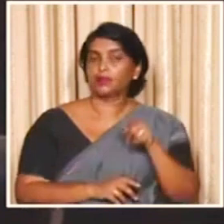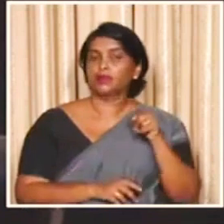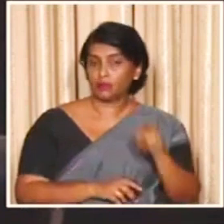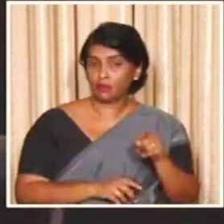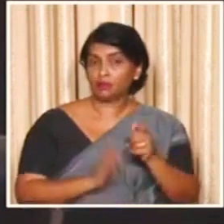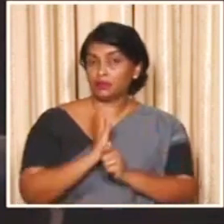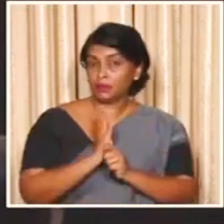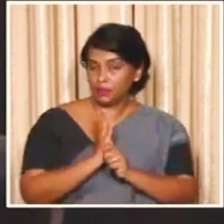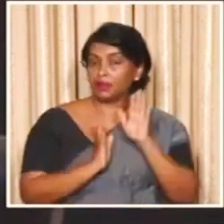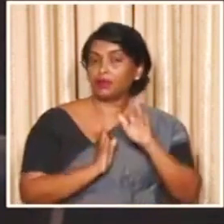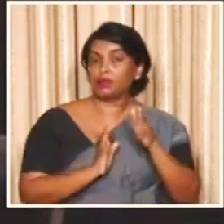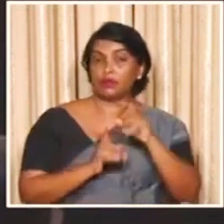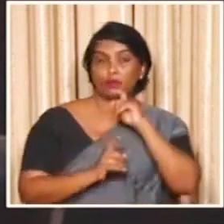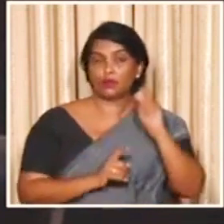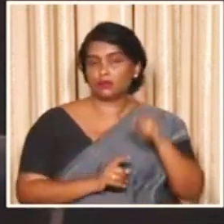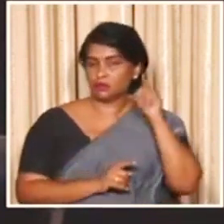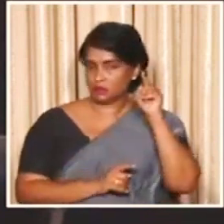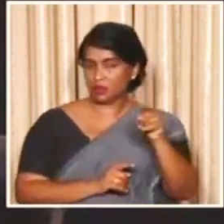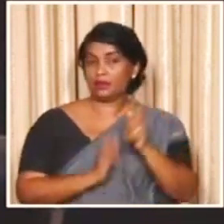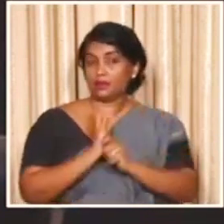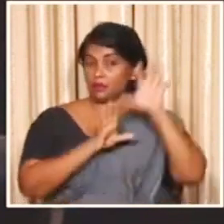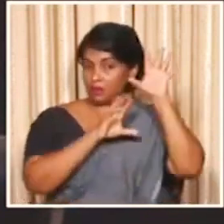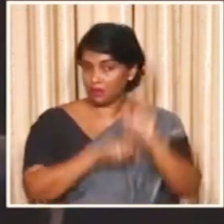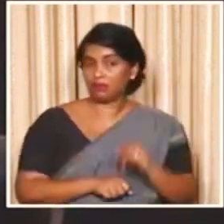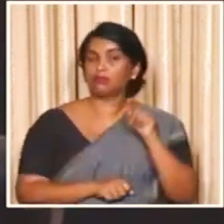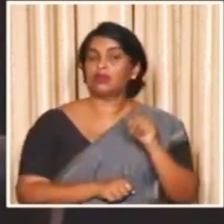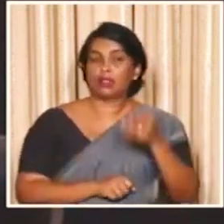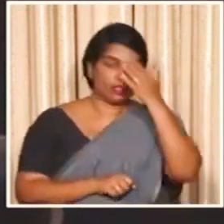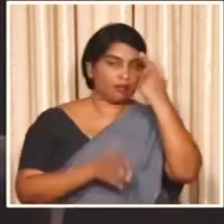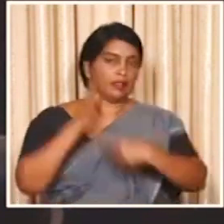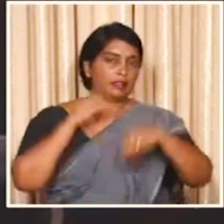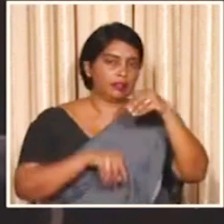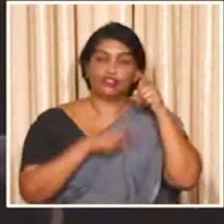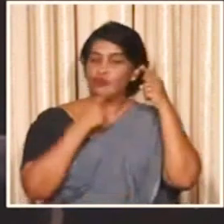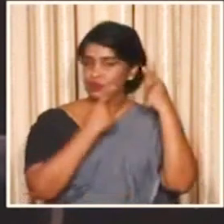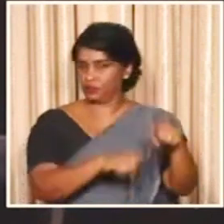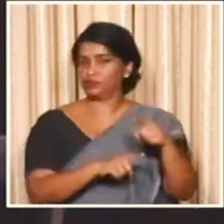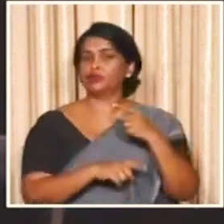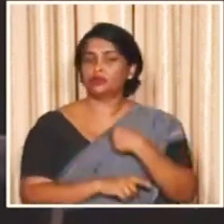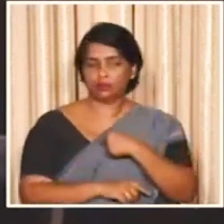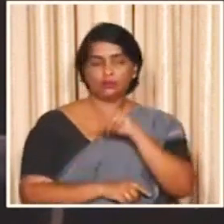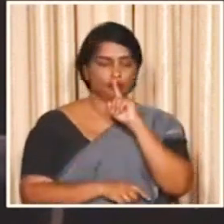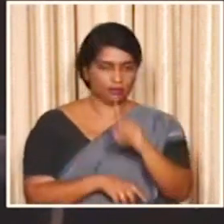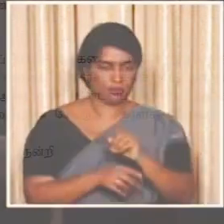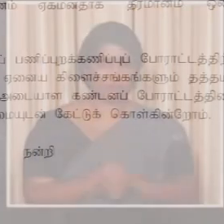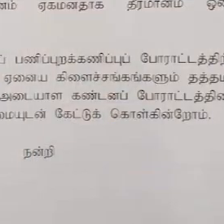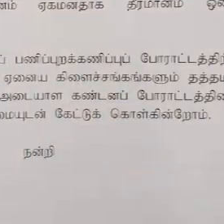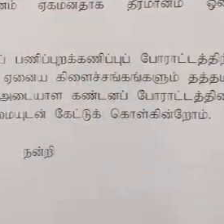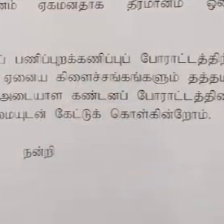உரையை கண்டித்தும் எதிர்ப்பு தெரிவித்தும் நாளைய தினம் முல்லைத்தீவு சட்டத்தணிகள் சங்கத்தினரால் அடையாள கண்டன போராட்டம் இடம்பெறவுள்ளதாக